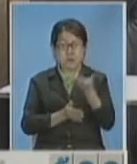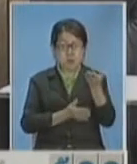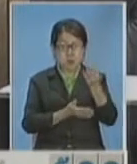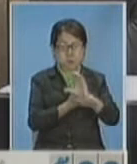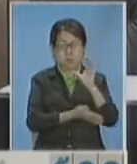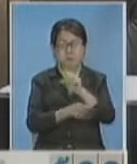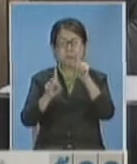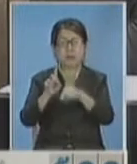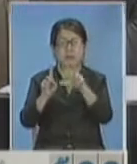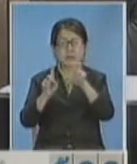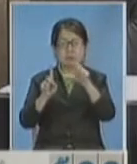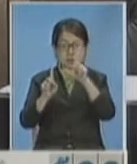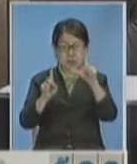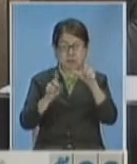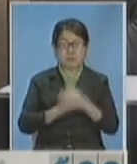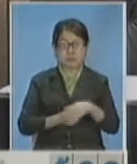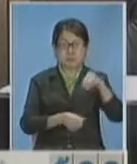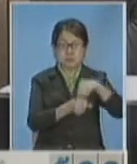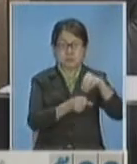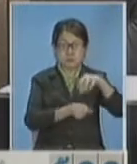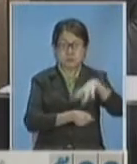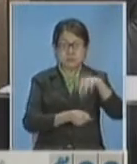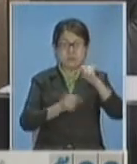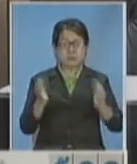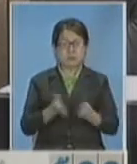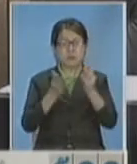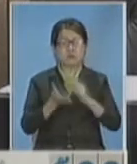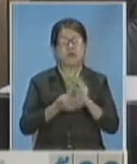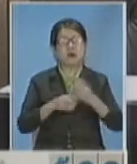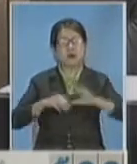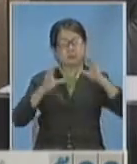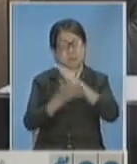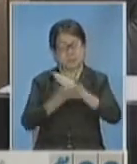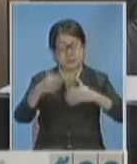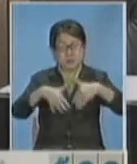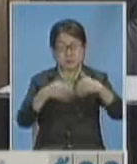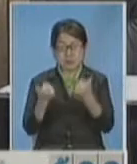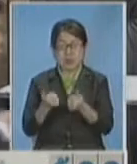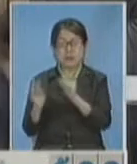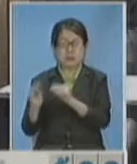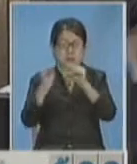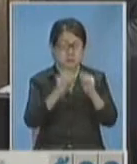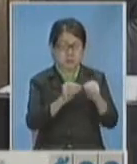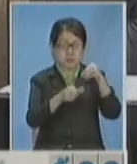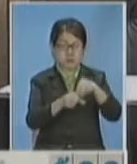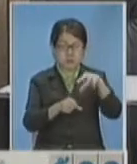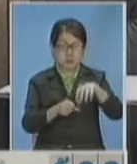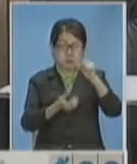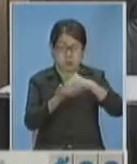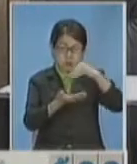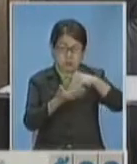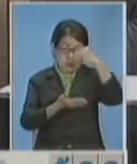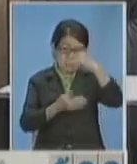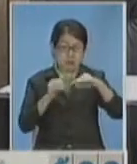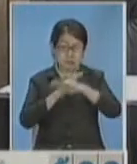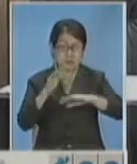ล้านนะคะที่สำนักงานส่งเสริมวิสาหกิจชุมชนจนกระทั่งเปลี่ยนมาอยู่ที่สำนักงานการอุดมศึกษา